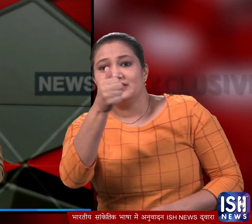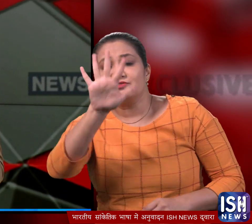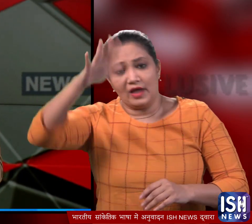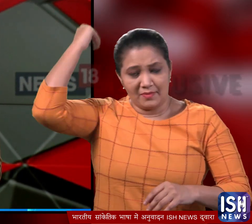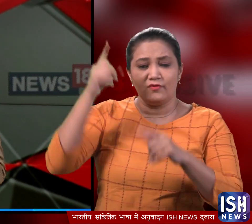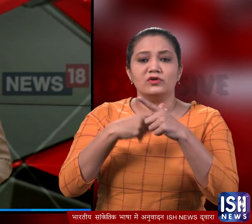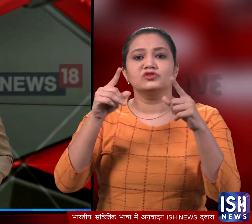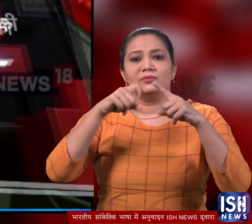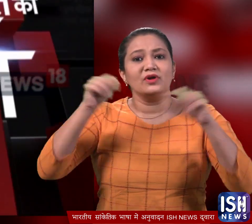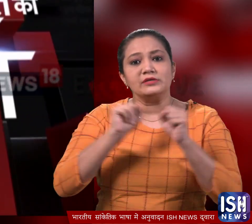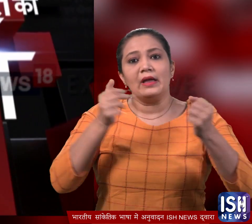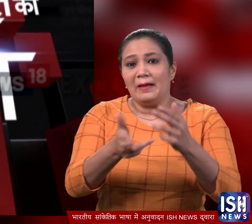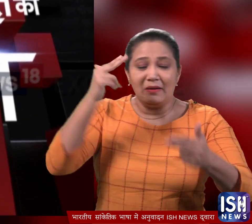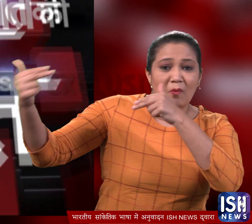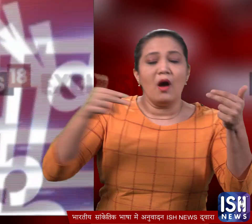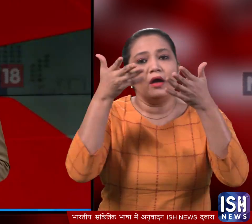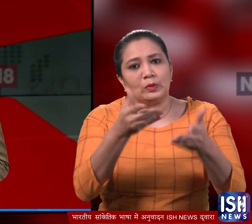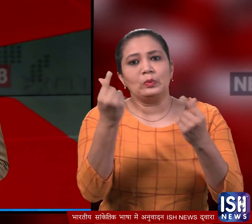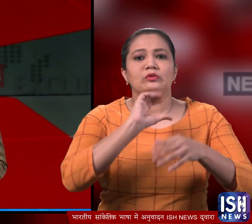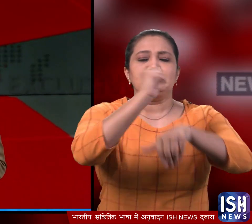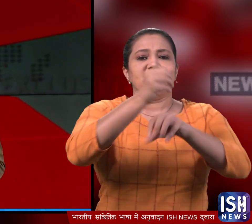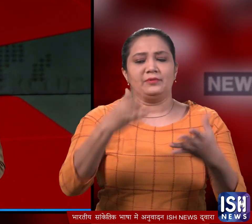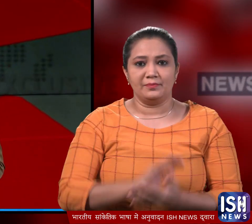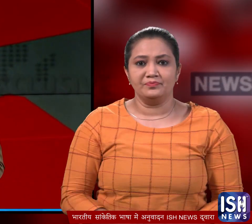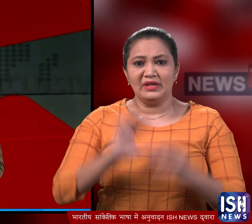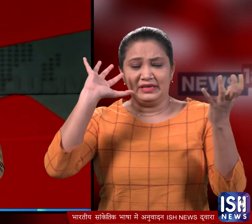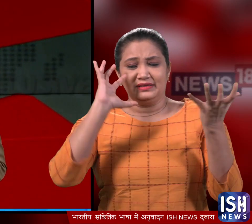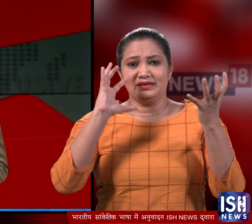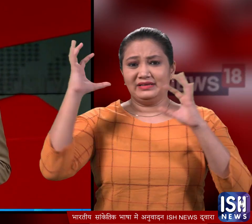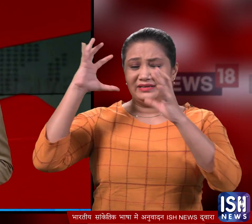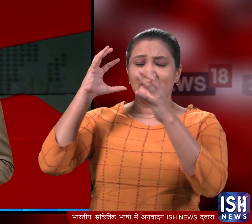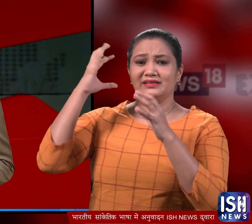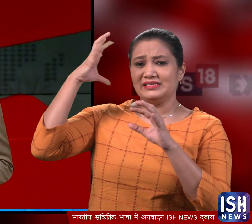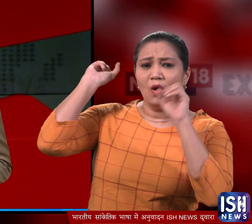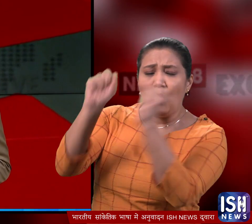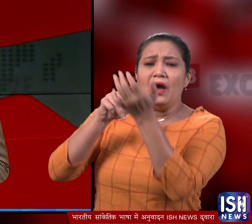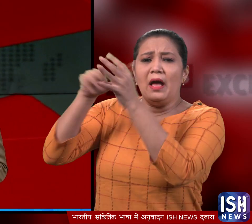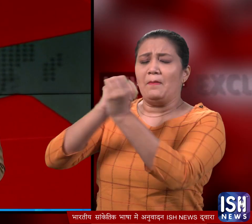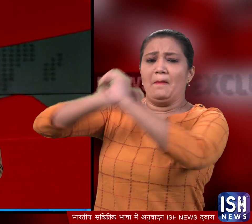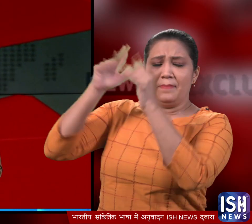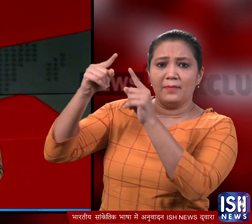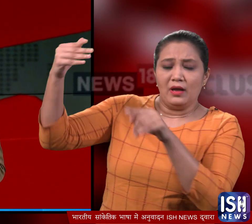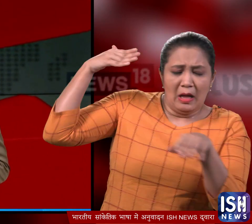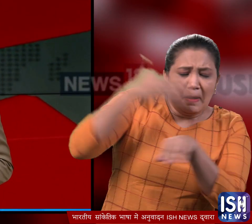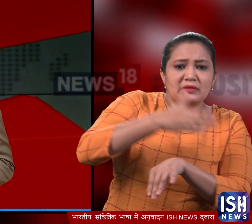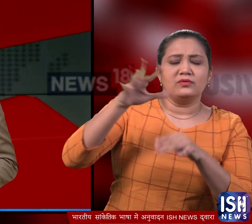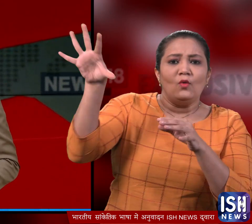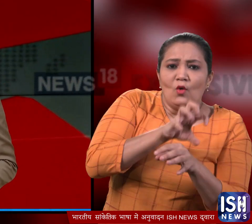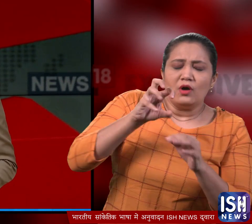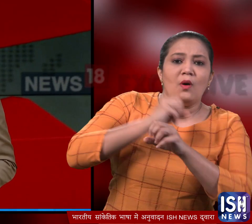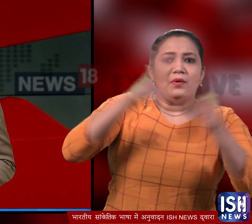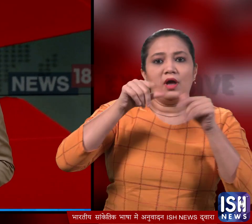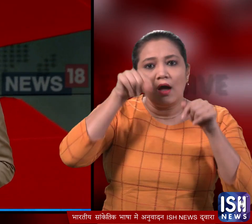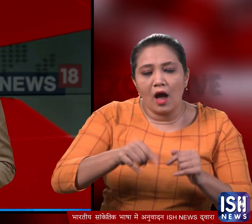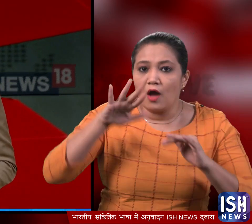कश्मीर पर हमले के लिए बनाया गया था। सूरज से निकला तूफान पृथ्वी से टकरा गया और इसी के साथ दुनिया के सिर पर संकट के